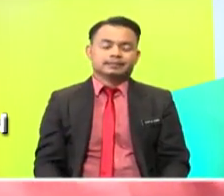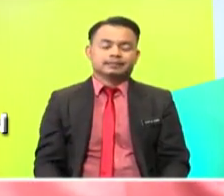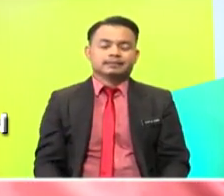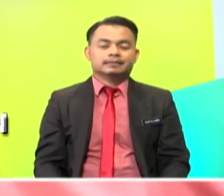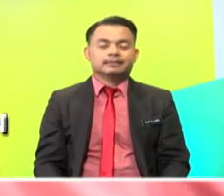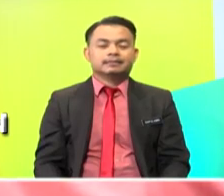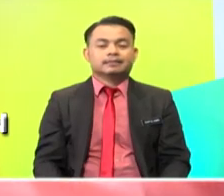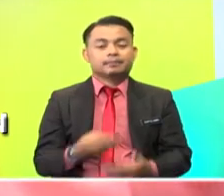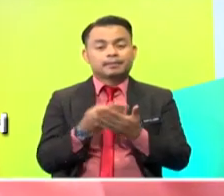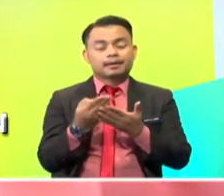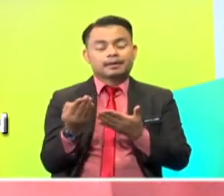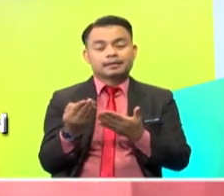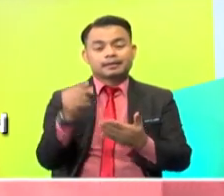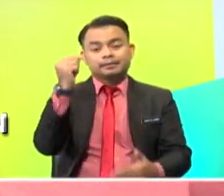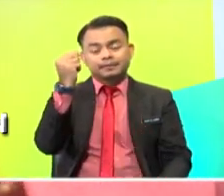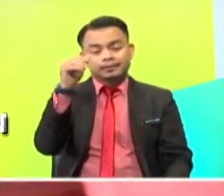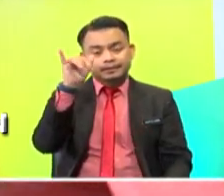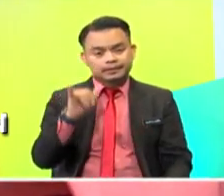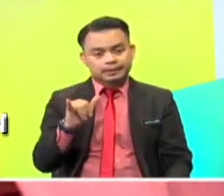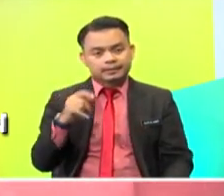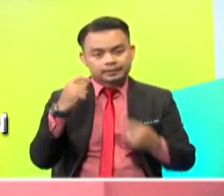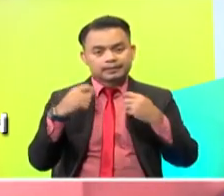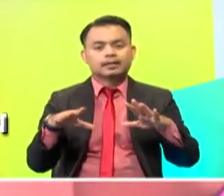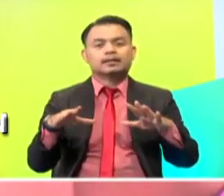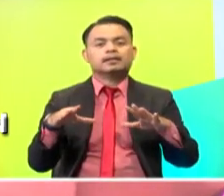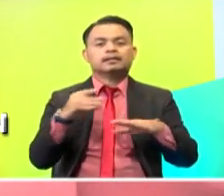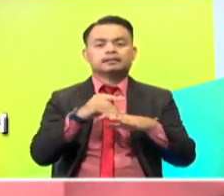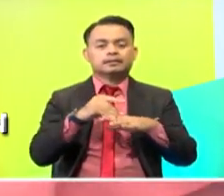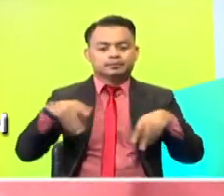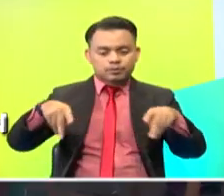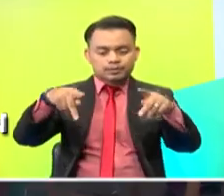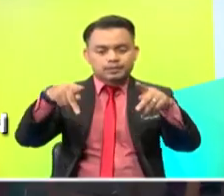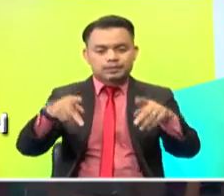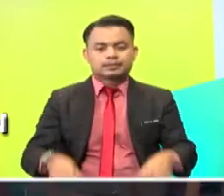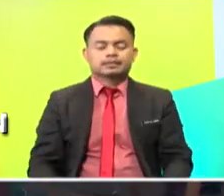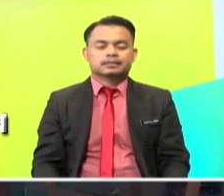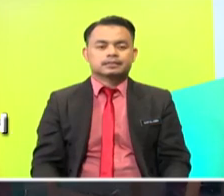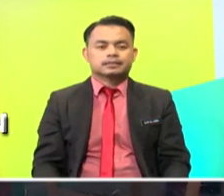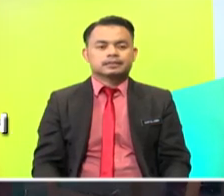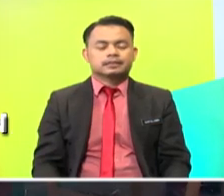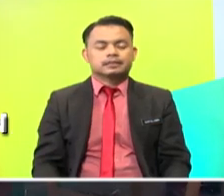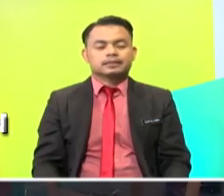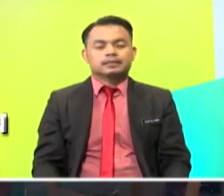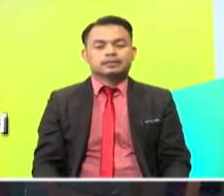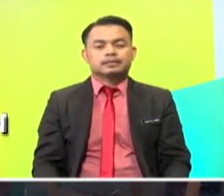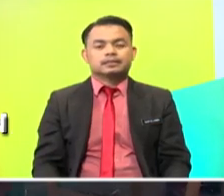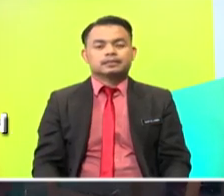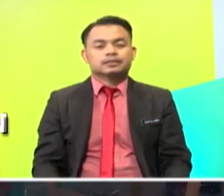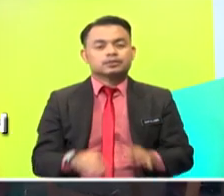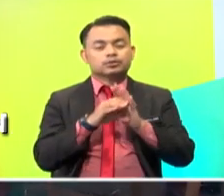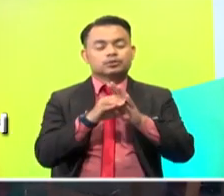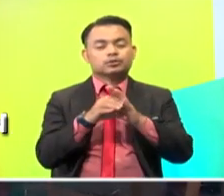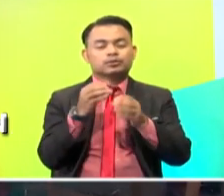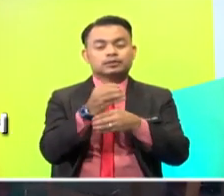biji yang telah diproses y sama ada bentuk tepung macam ini kita ada contoh pasta Fika tahu